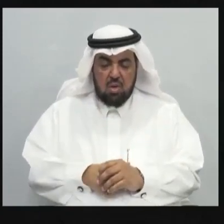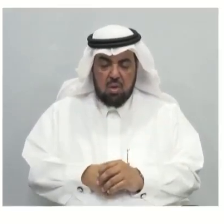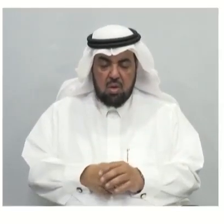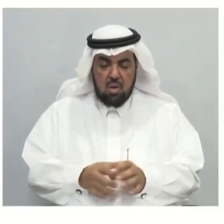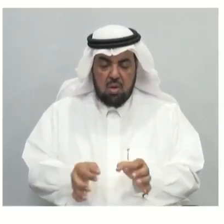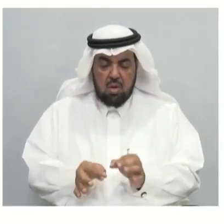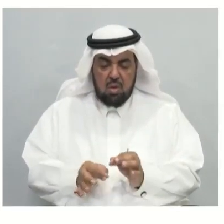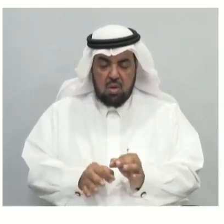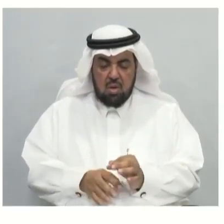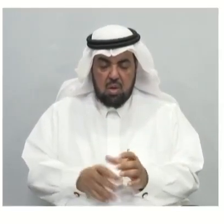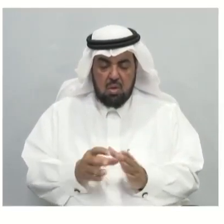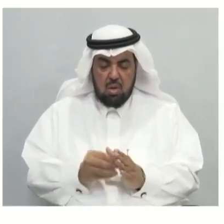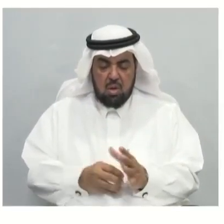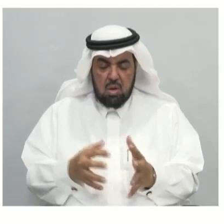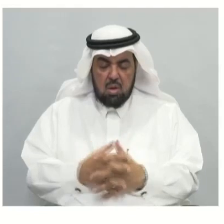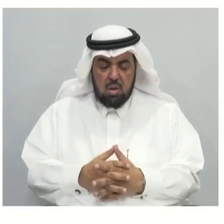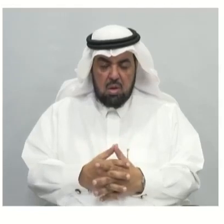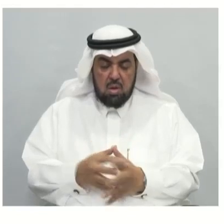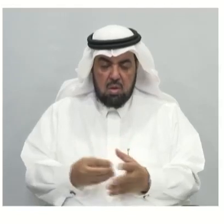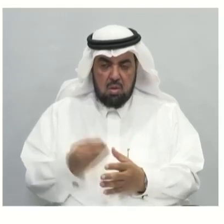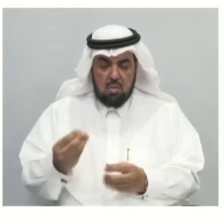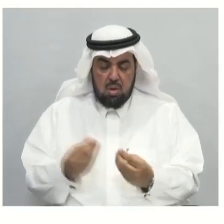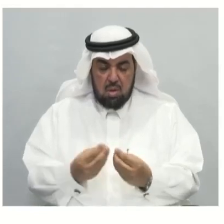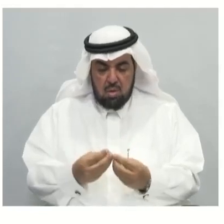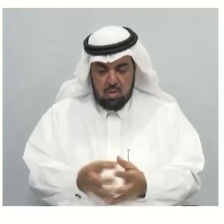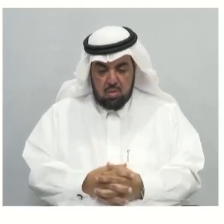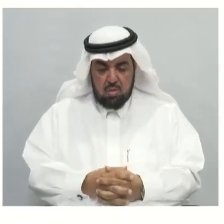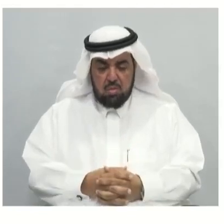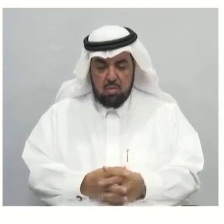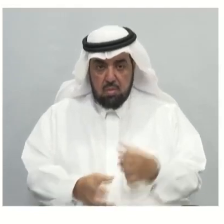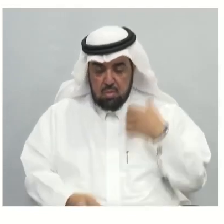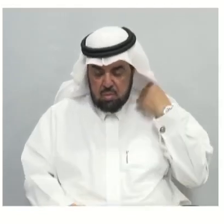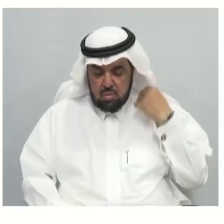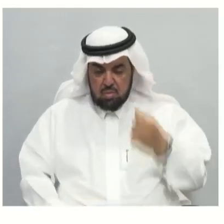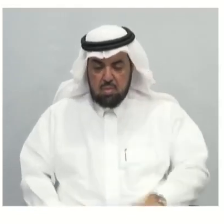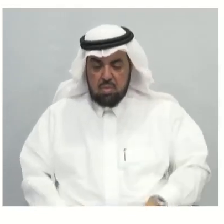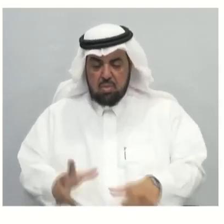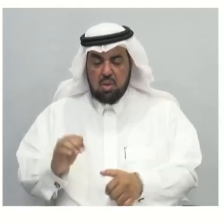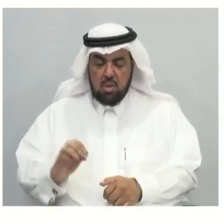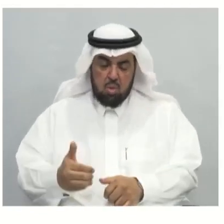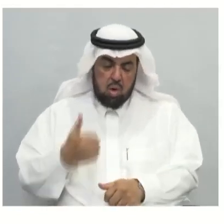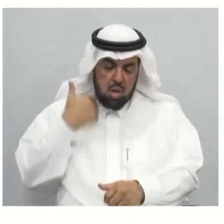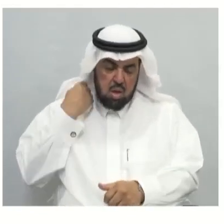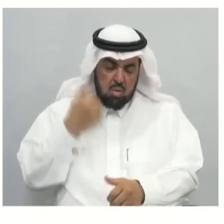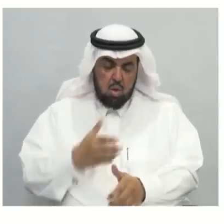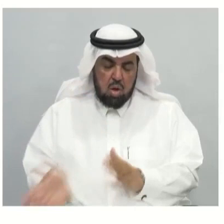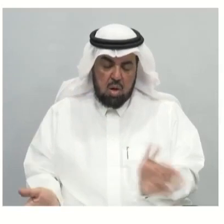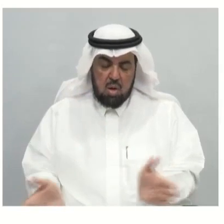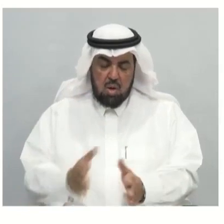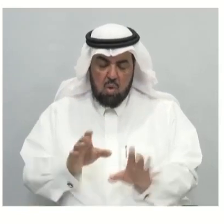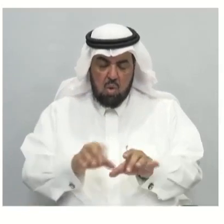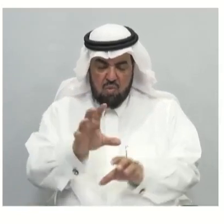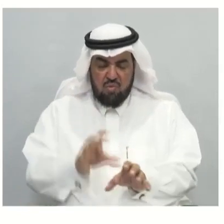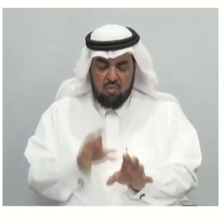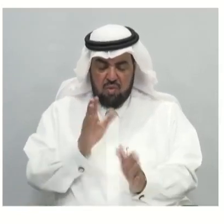تقارب العناصر ذات العلاقه مع بعضها البعض ايضا المحاذاه تشير كلمه المحاذاه الى الوضع الصحيح